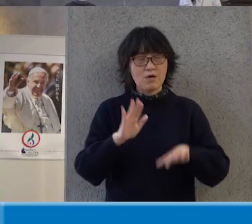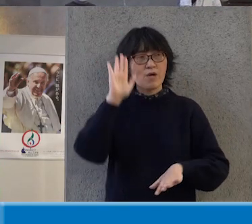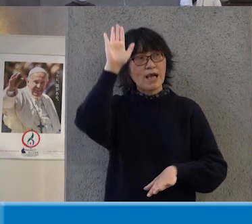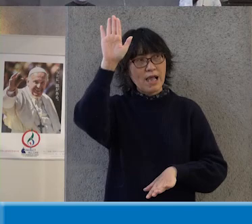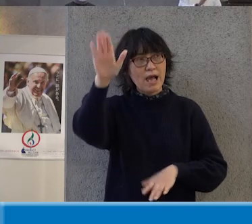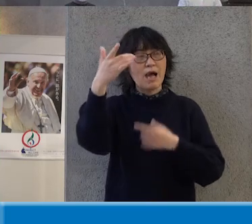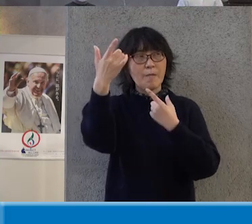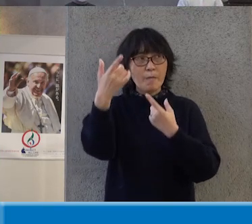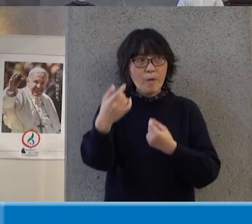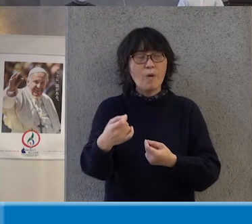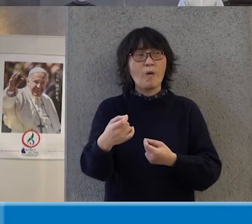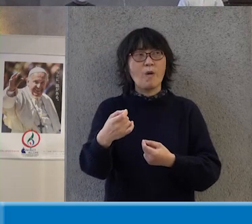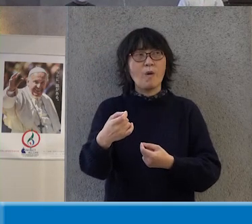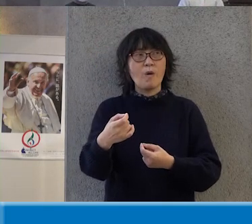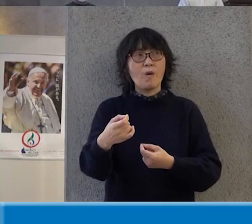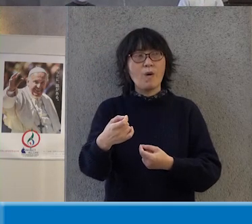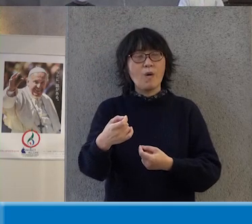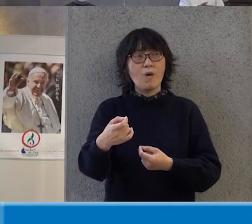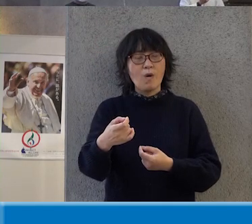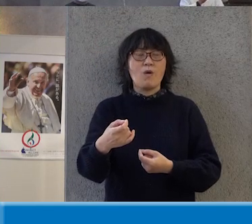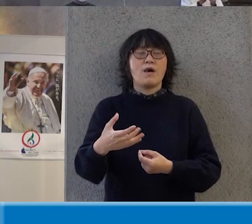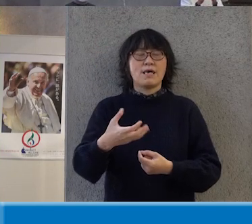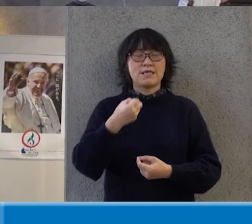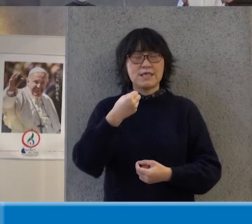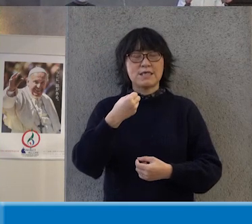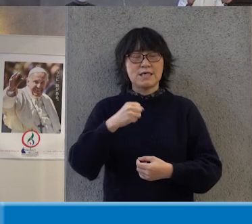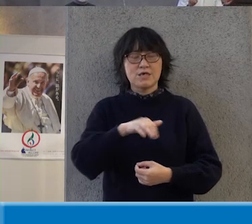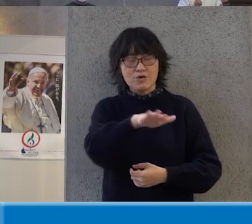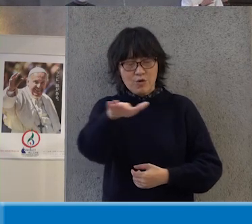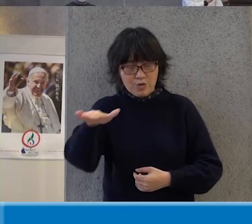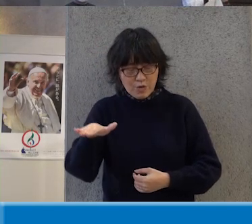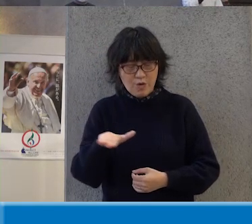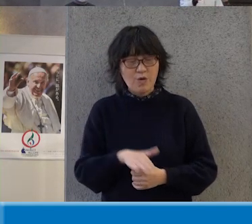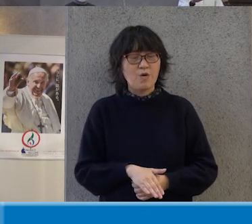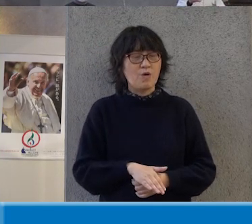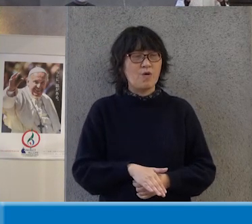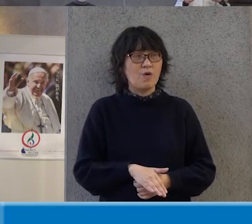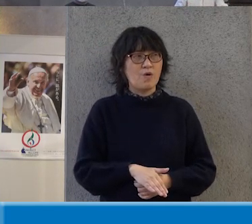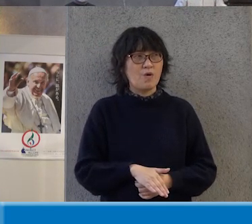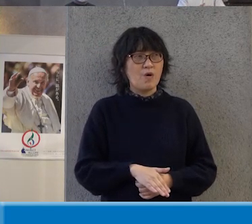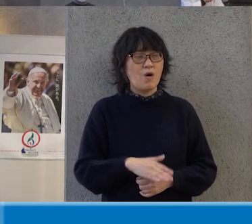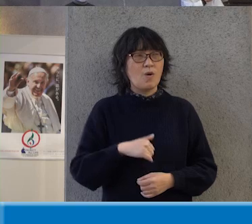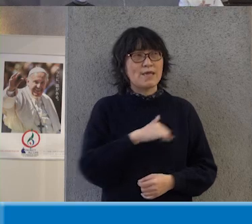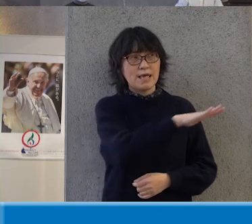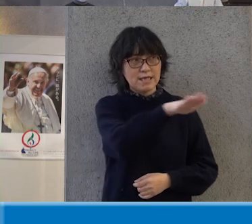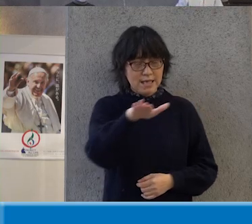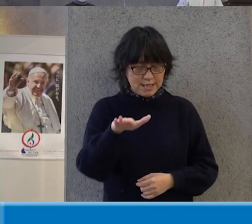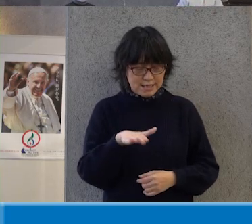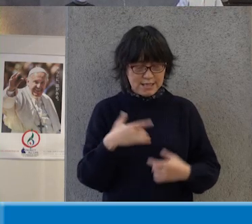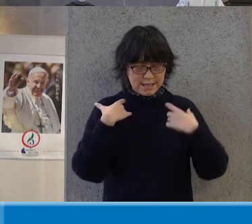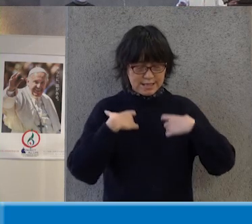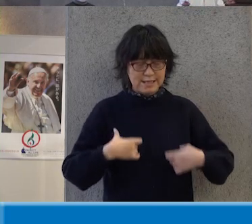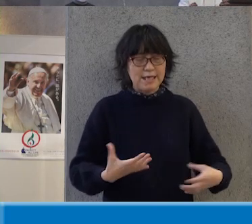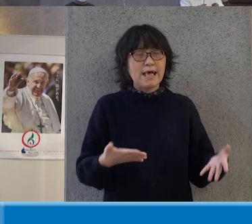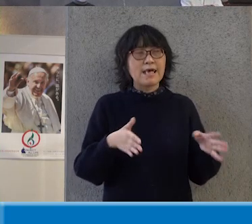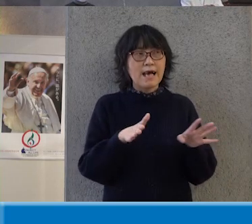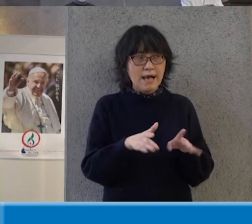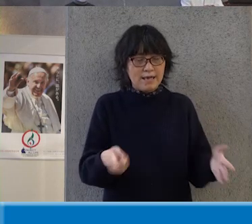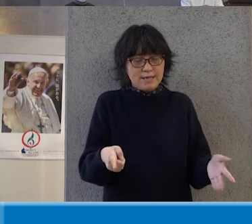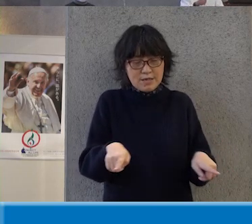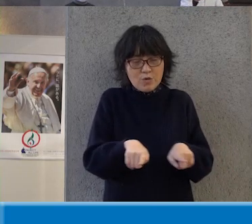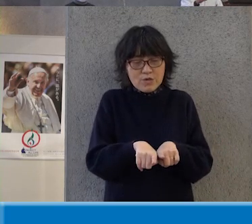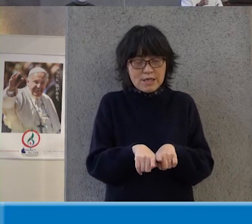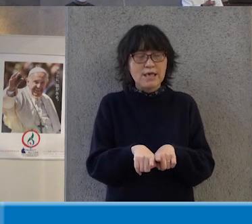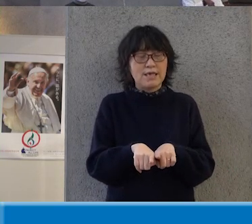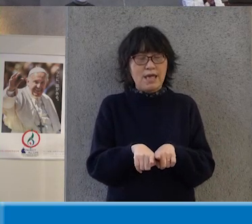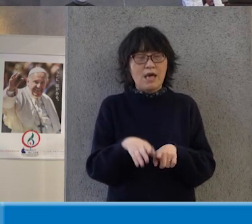私たち司祭がまた助祭が 一つになって福音宣教